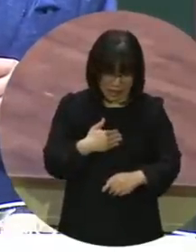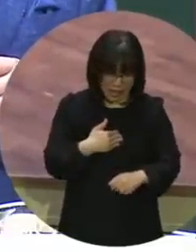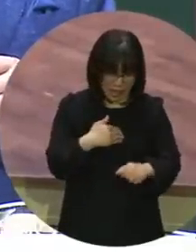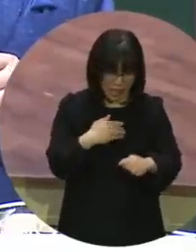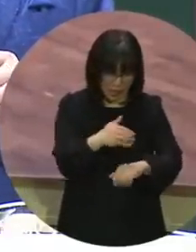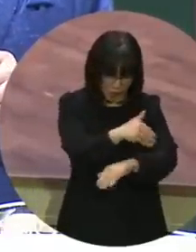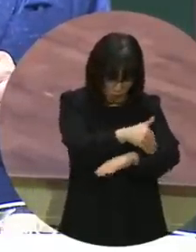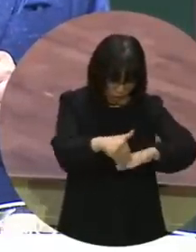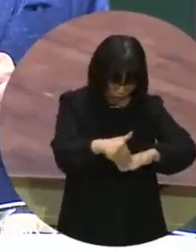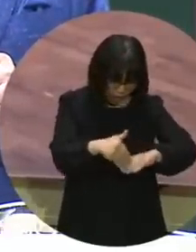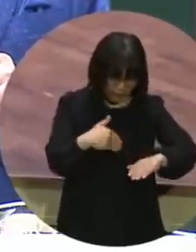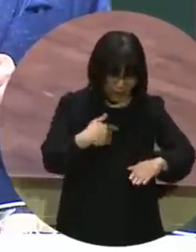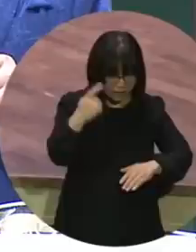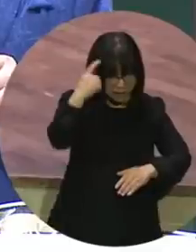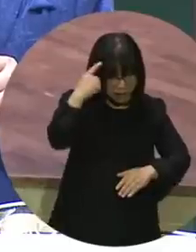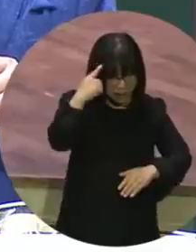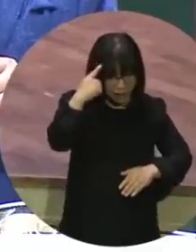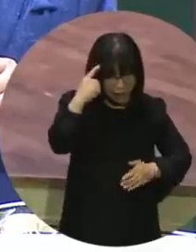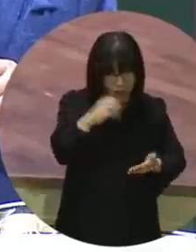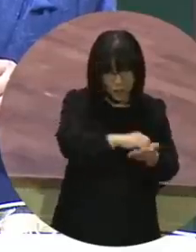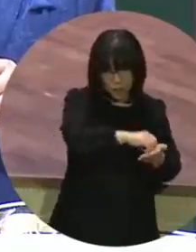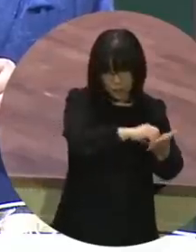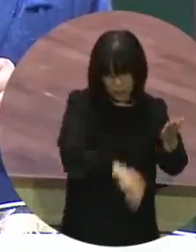이제는 하나님의 스케일로 나가보자.